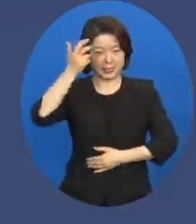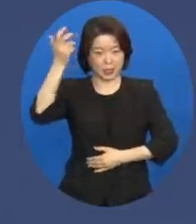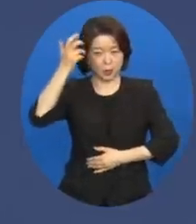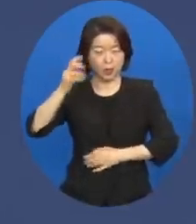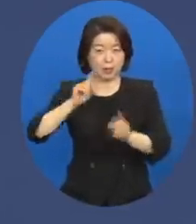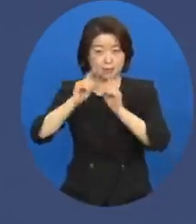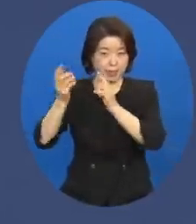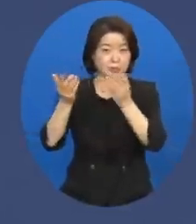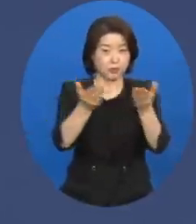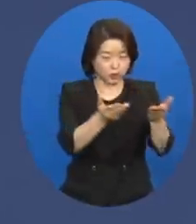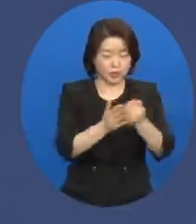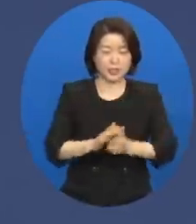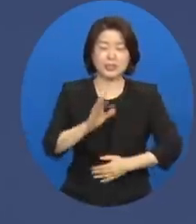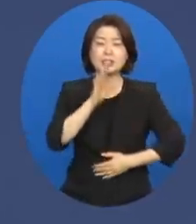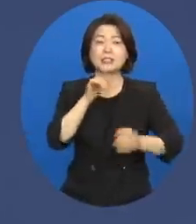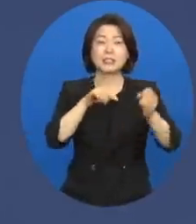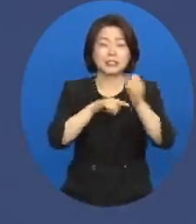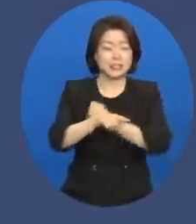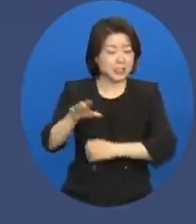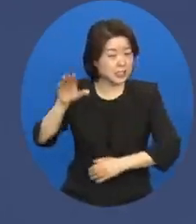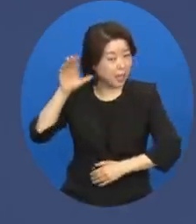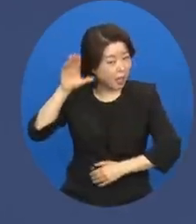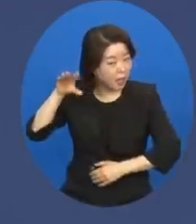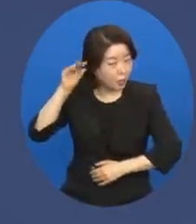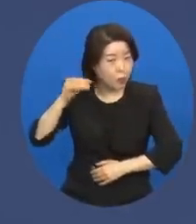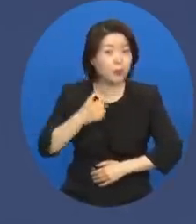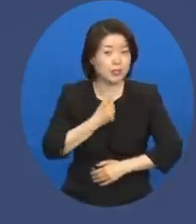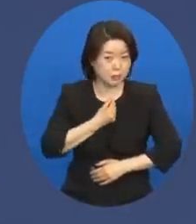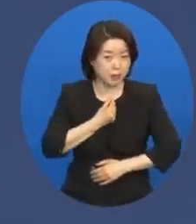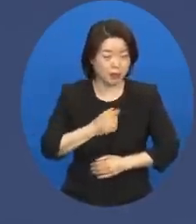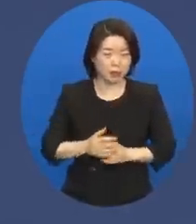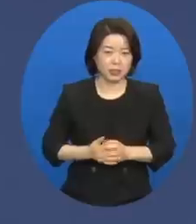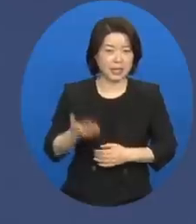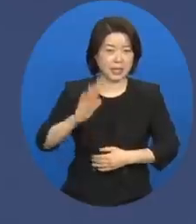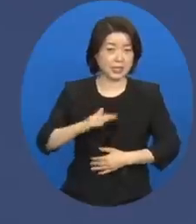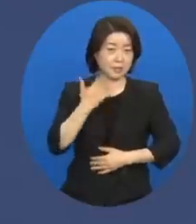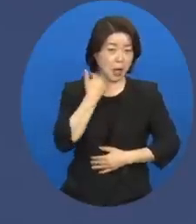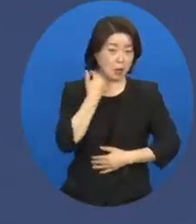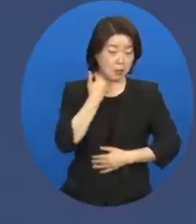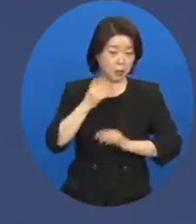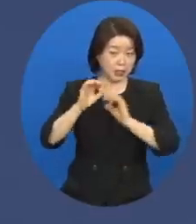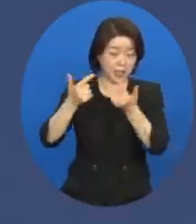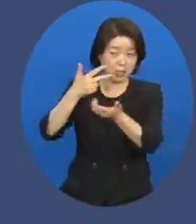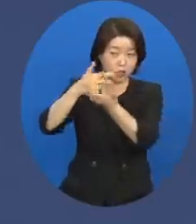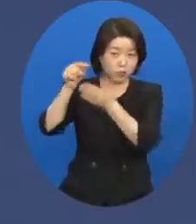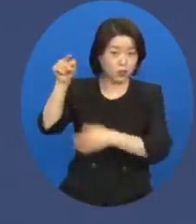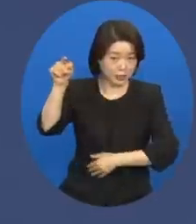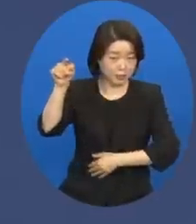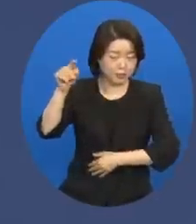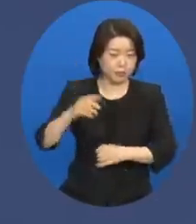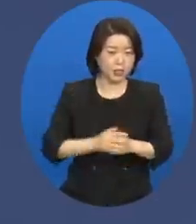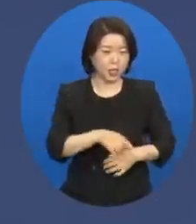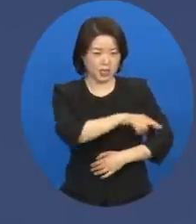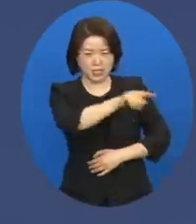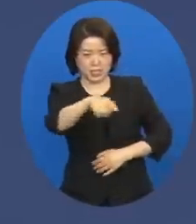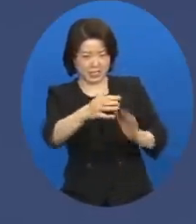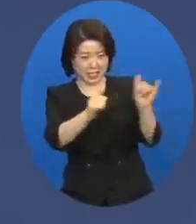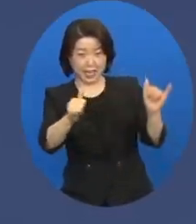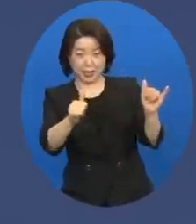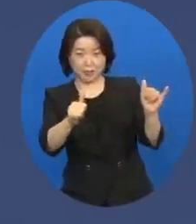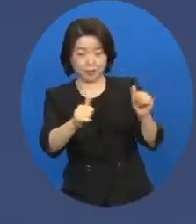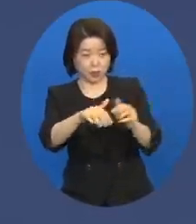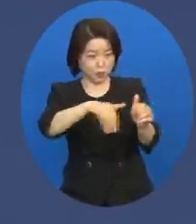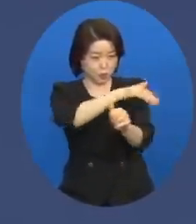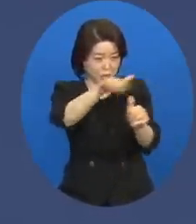말씀하시는 그런 그 진리를 듣고 싶은 건데 보이지 않는 주님보다는 자꾸 보이는 사람 또